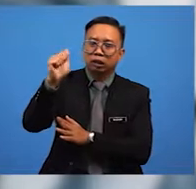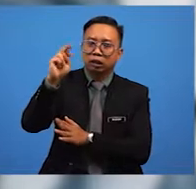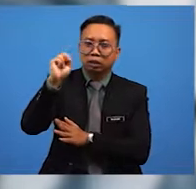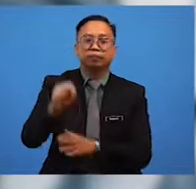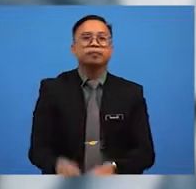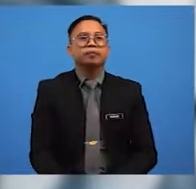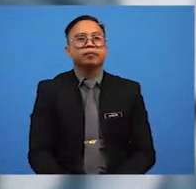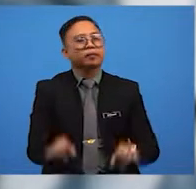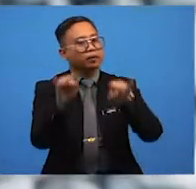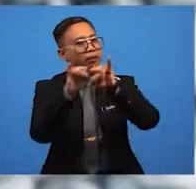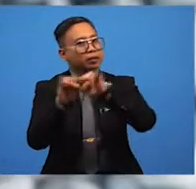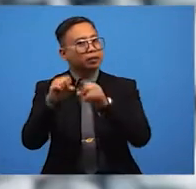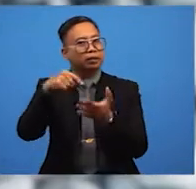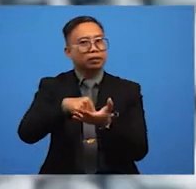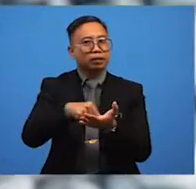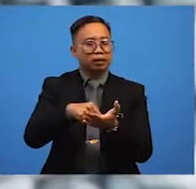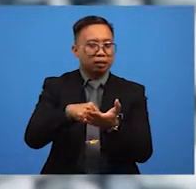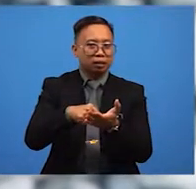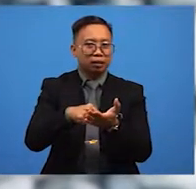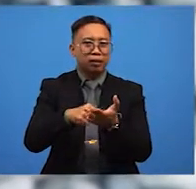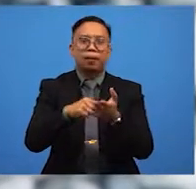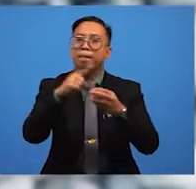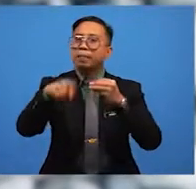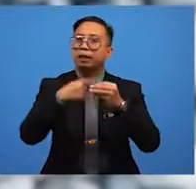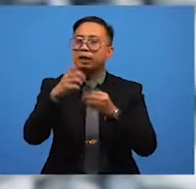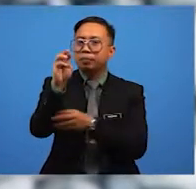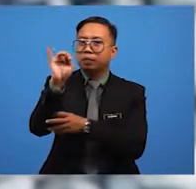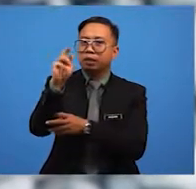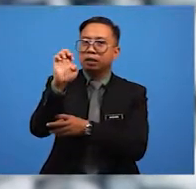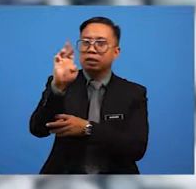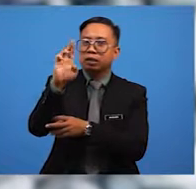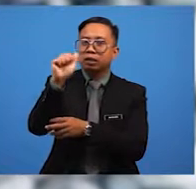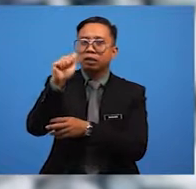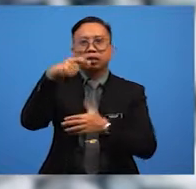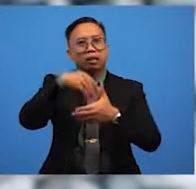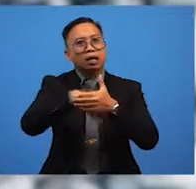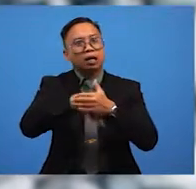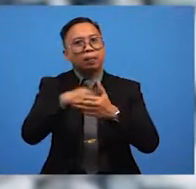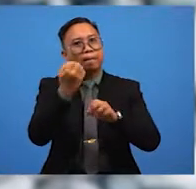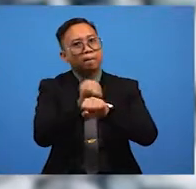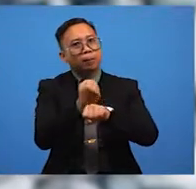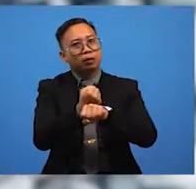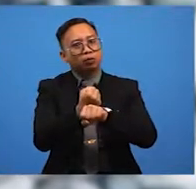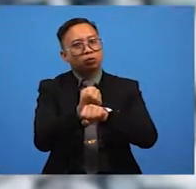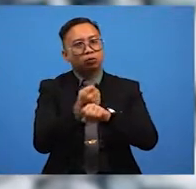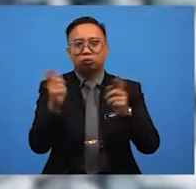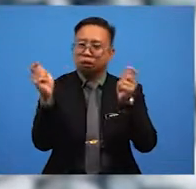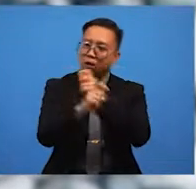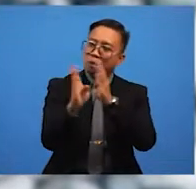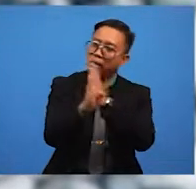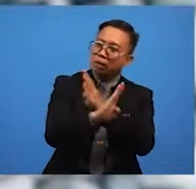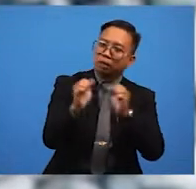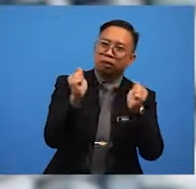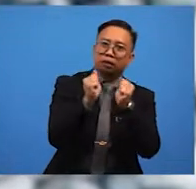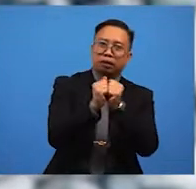jenis pengoksidaan berlaku apabila mineral dalam batuan bertindak balas dengan gas oksigen di